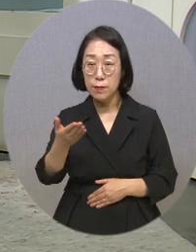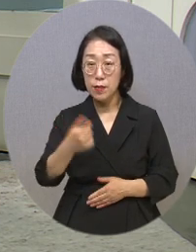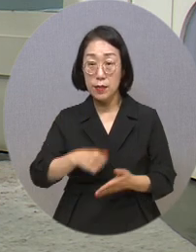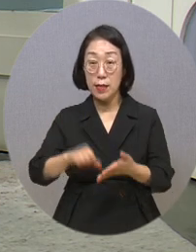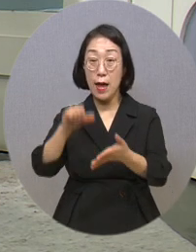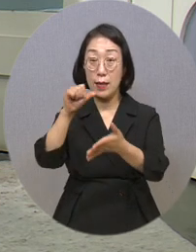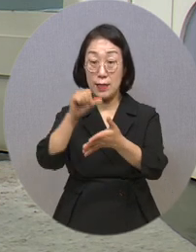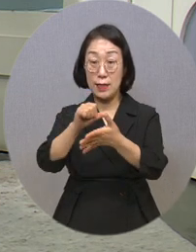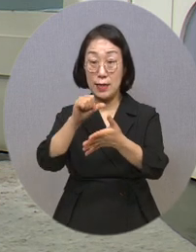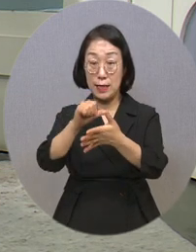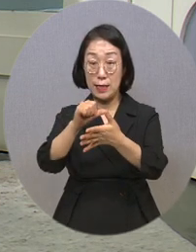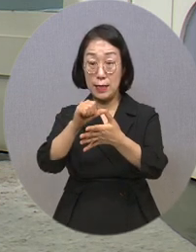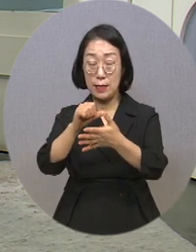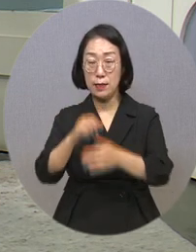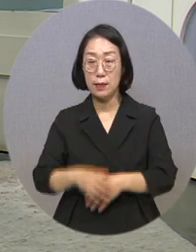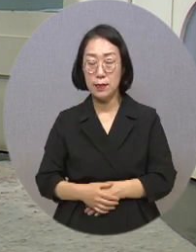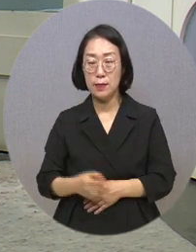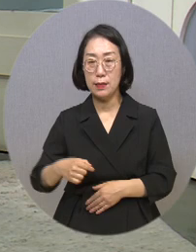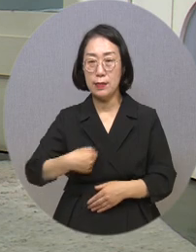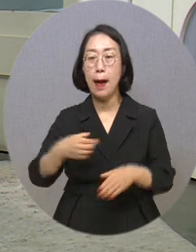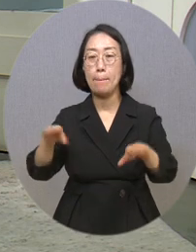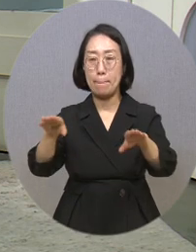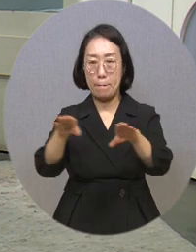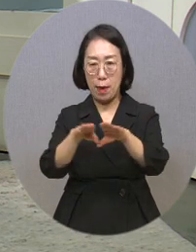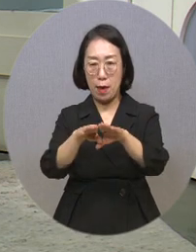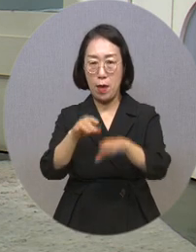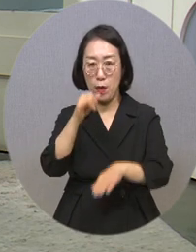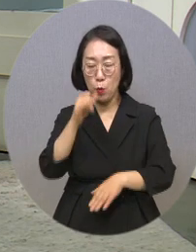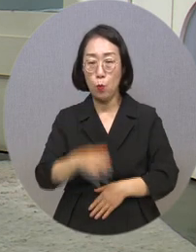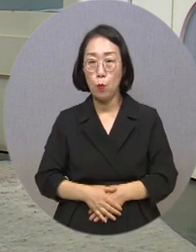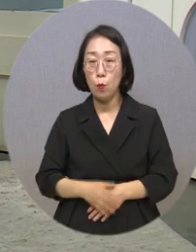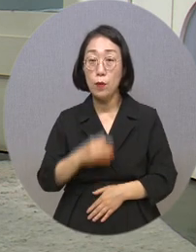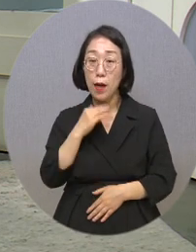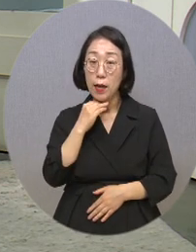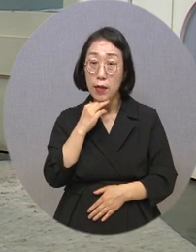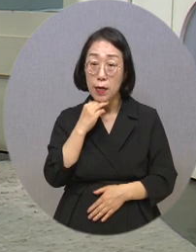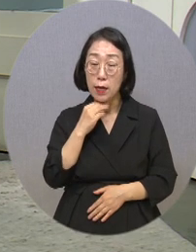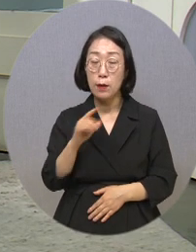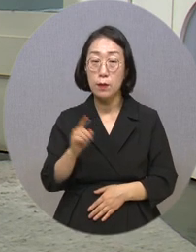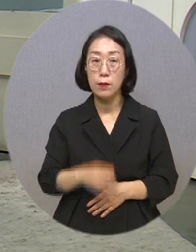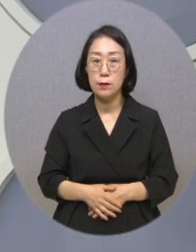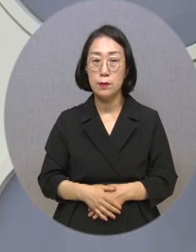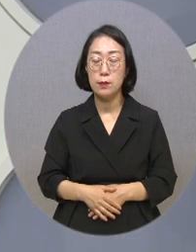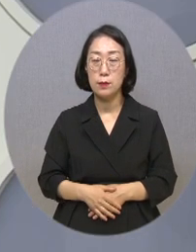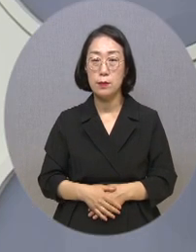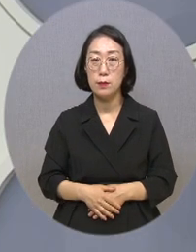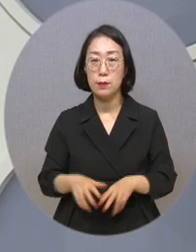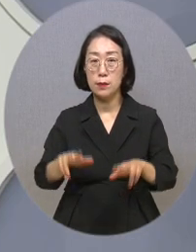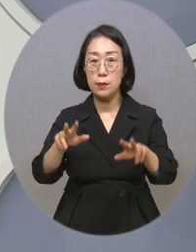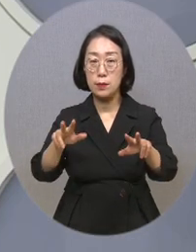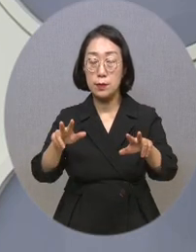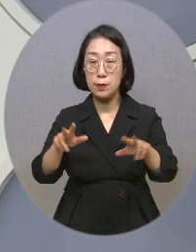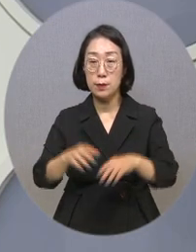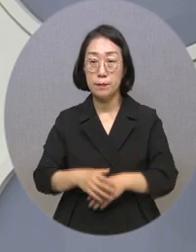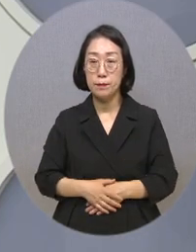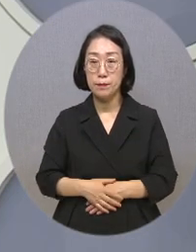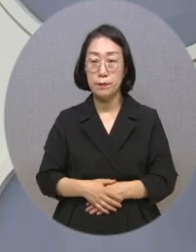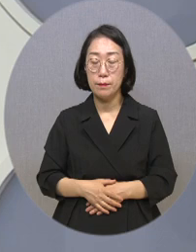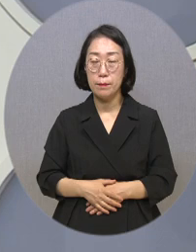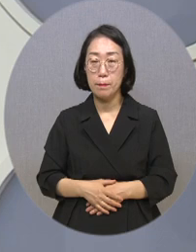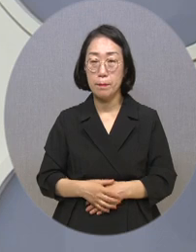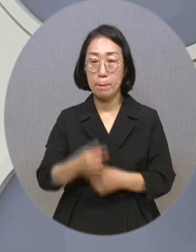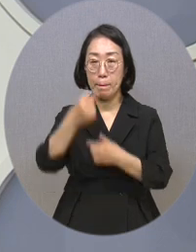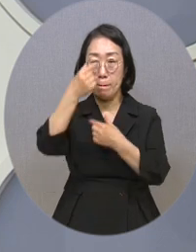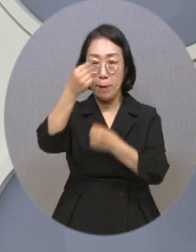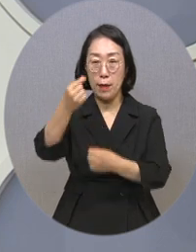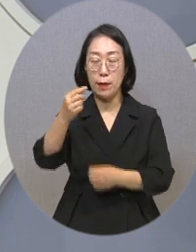큰아들이라고 그랬죠? 네, 예. 네, 자폐증을 앓고 네, 네, 예. 지금 나이가 어느 정도? 지금 이제 그